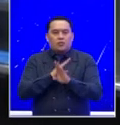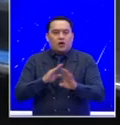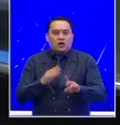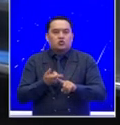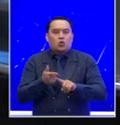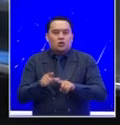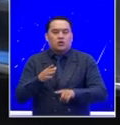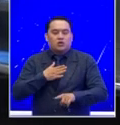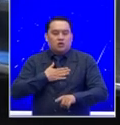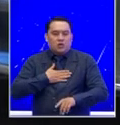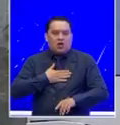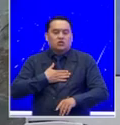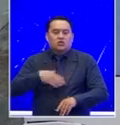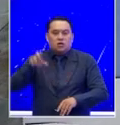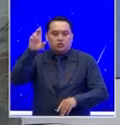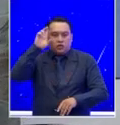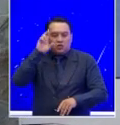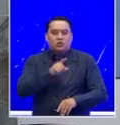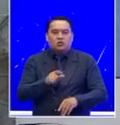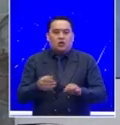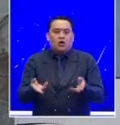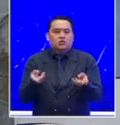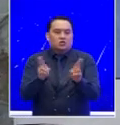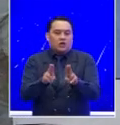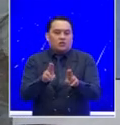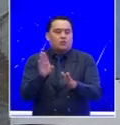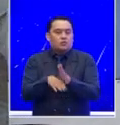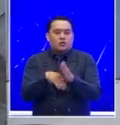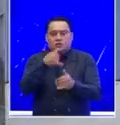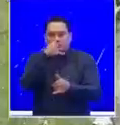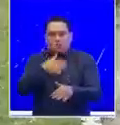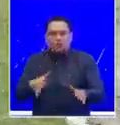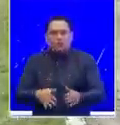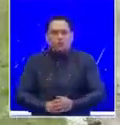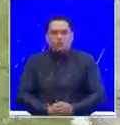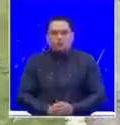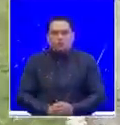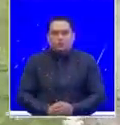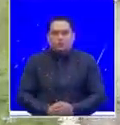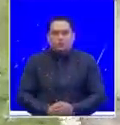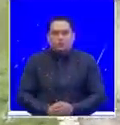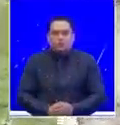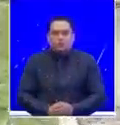это наши соотечественники. И бросить их в трудную минуту мы не вправе.